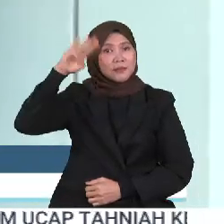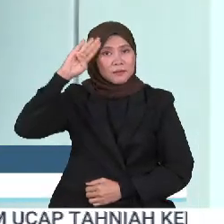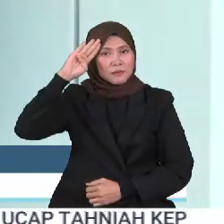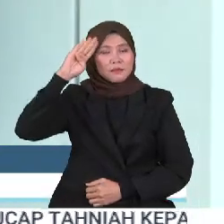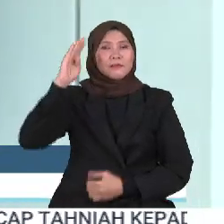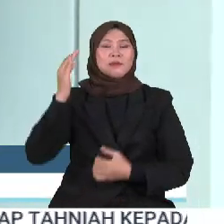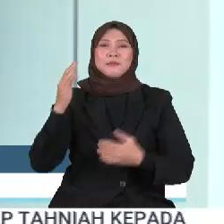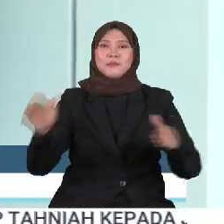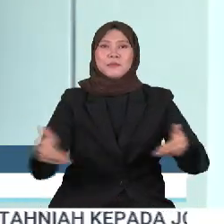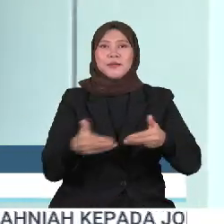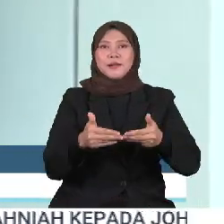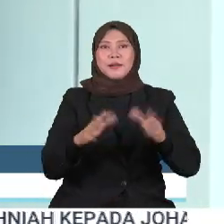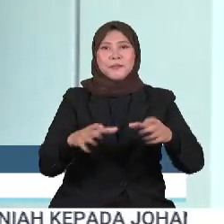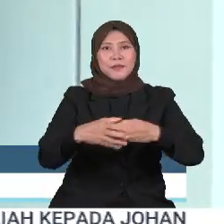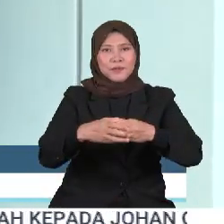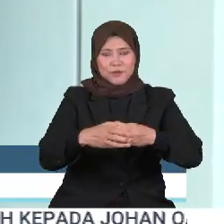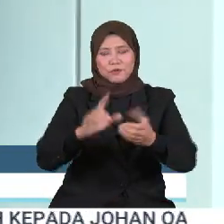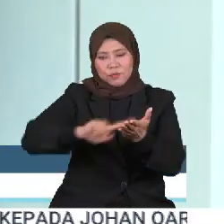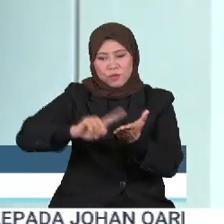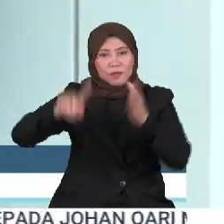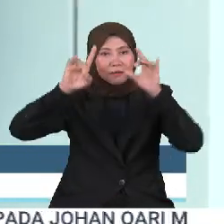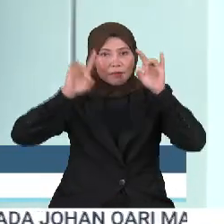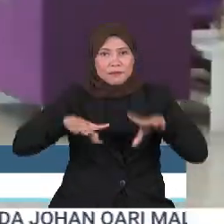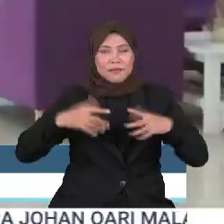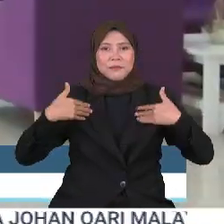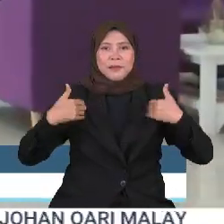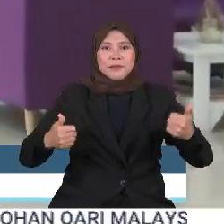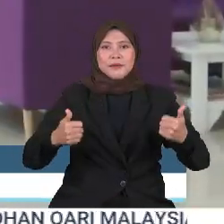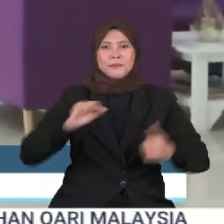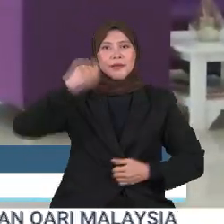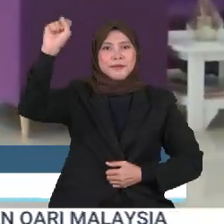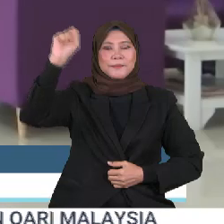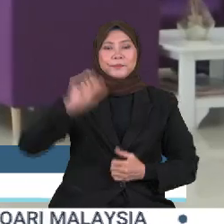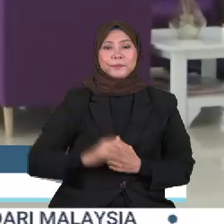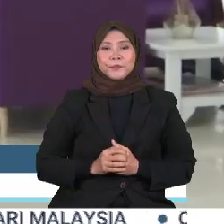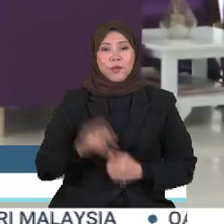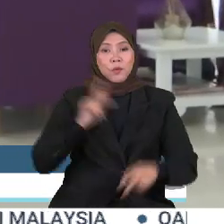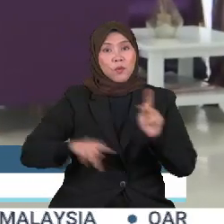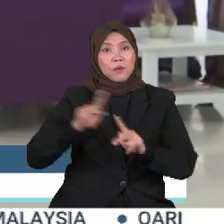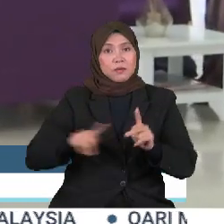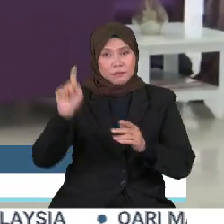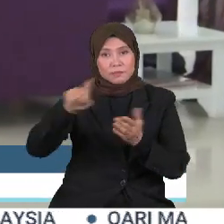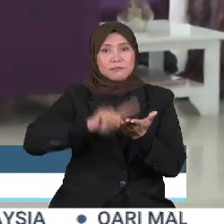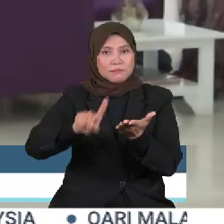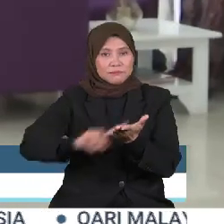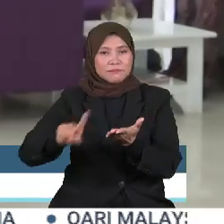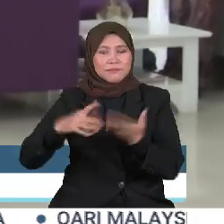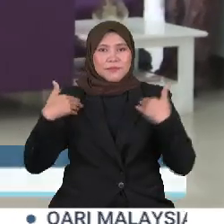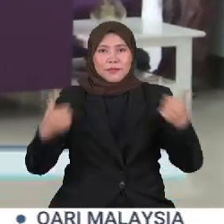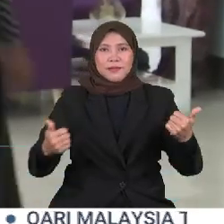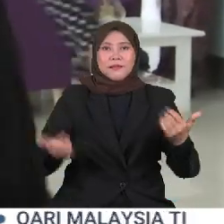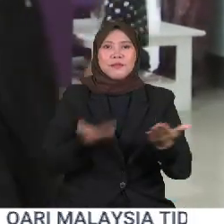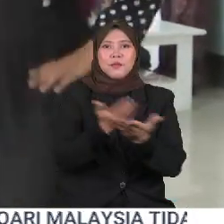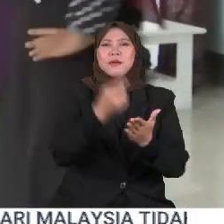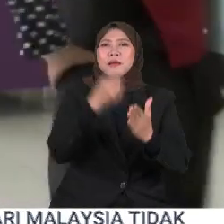inisiatif memperkenalkan pakai saringan kesehatan merdeka orang ramai berpeluang melakukan pemeriksaan kesehatan dengan